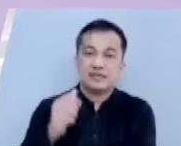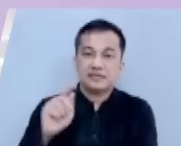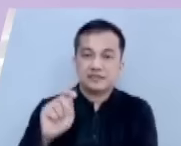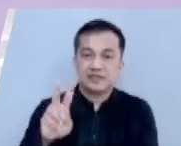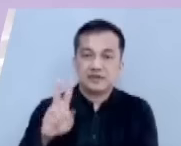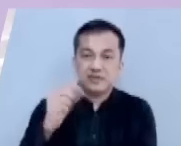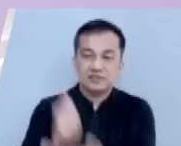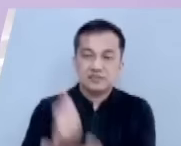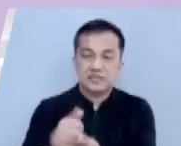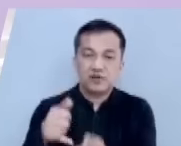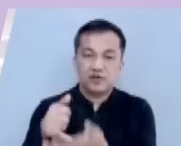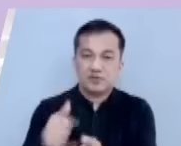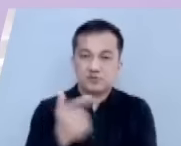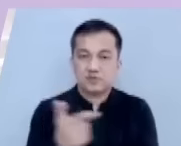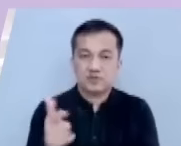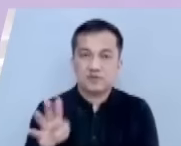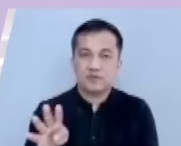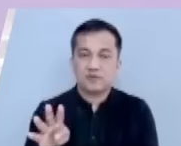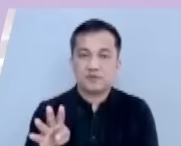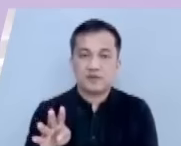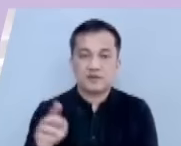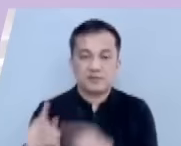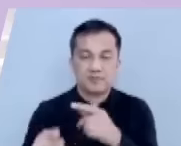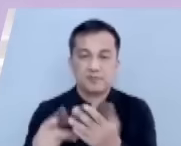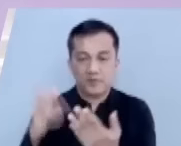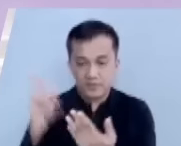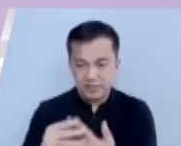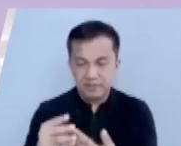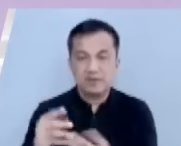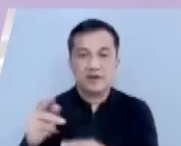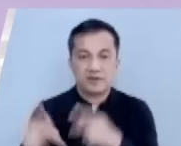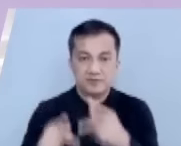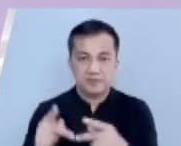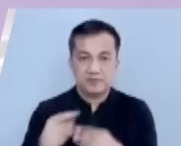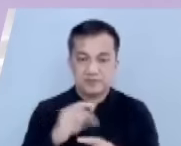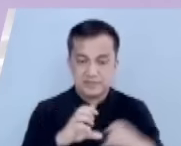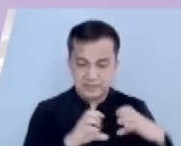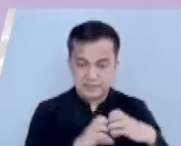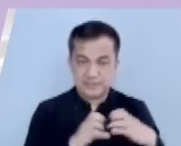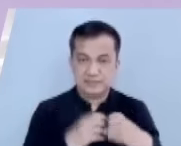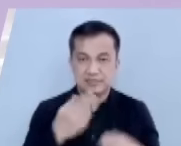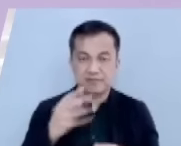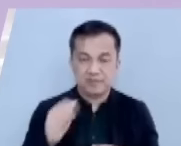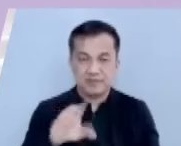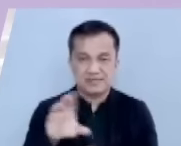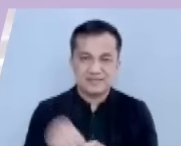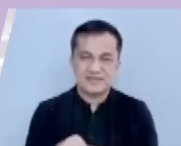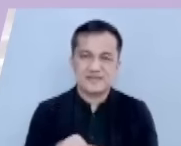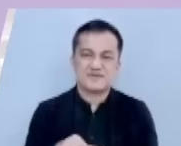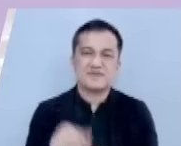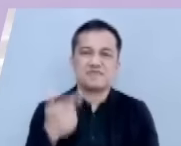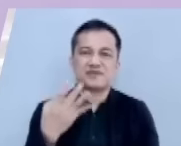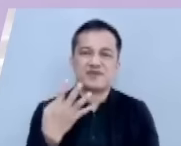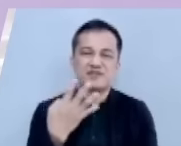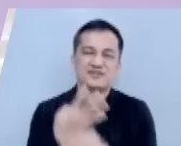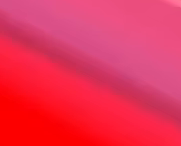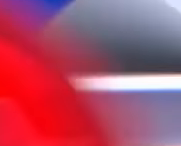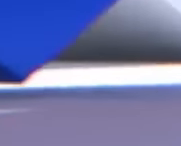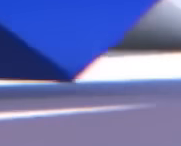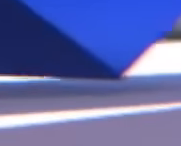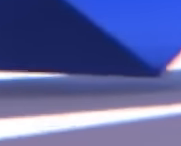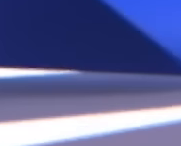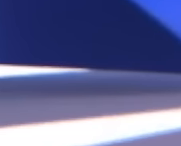mga programa at personalidad ng GMA Network at kabilang dyan ang inyong 24 Oras. Nakatutok si Von